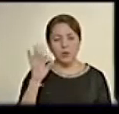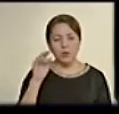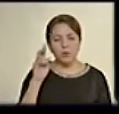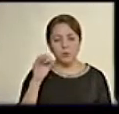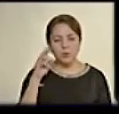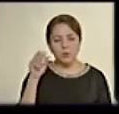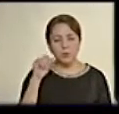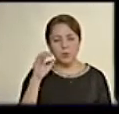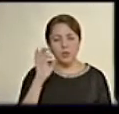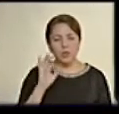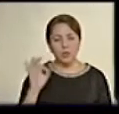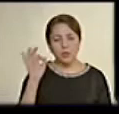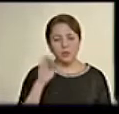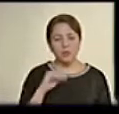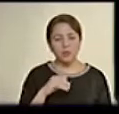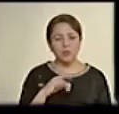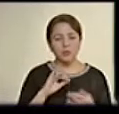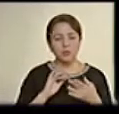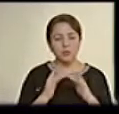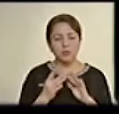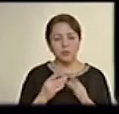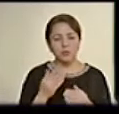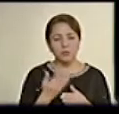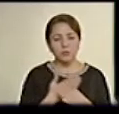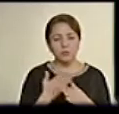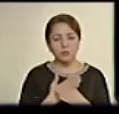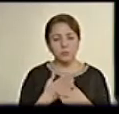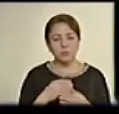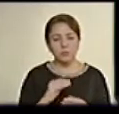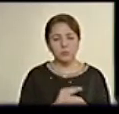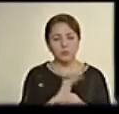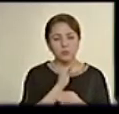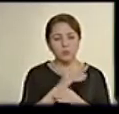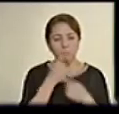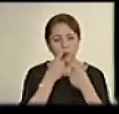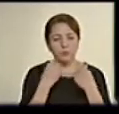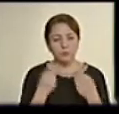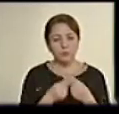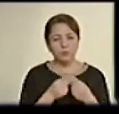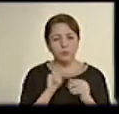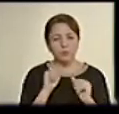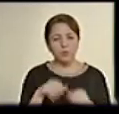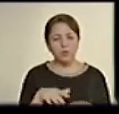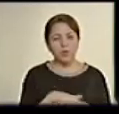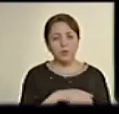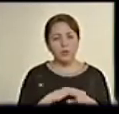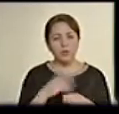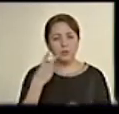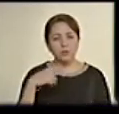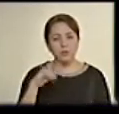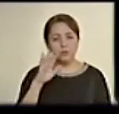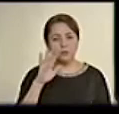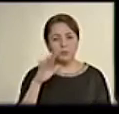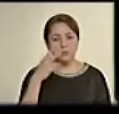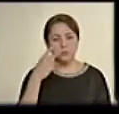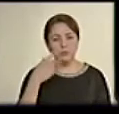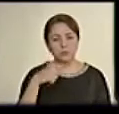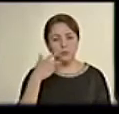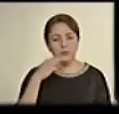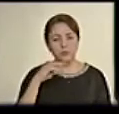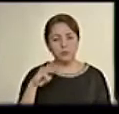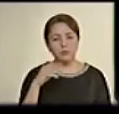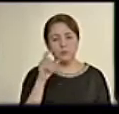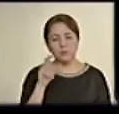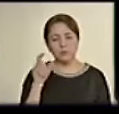orqali qo'shimcha ma'lumot olsangiz bo'ladi. Aholisi o'sha paytda 25-30 ming kishiga teng bo'lgan